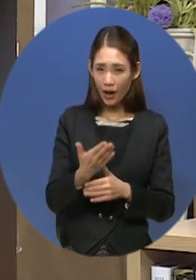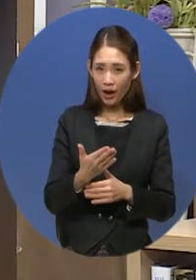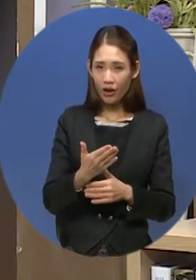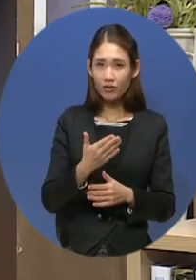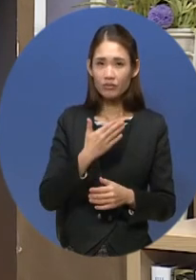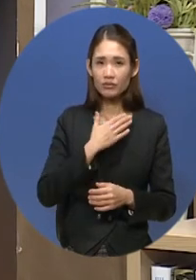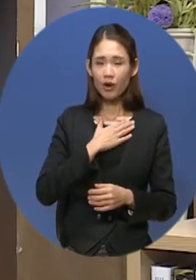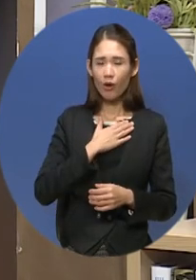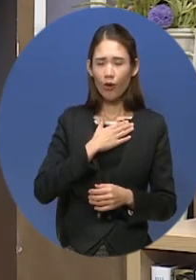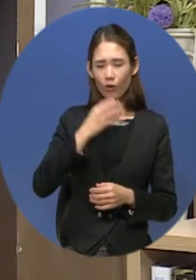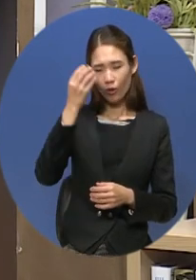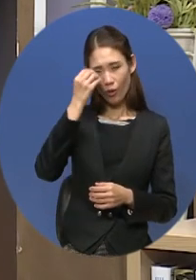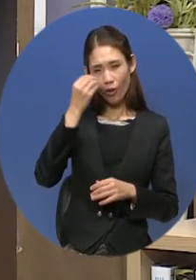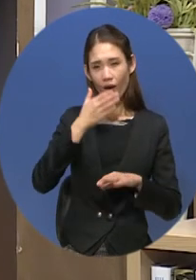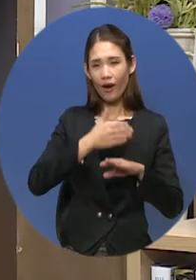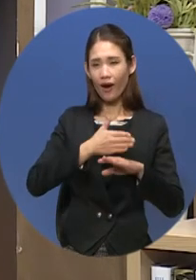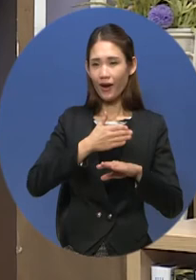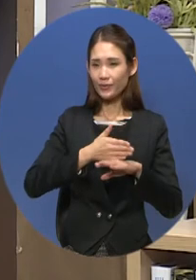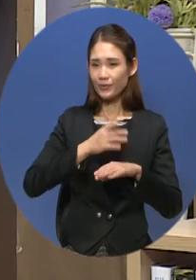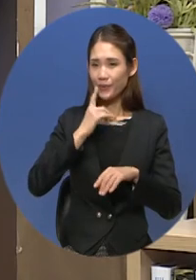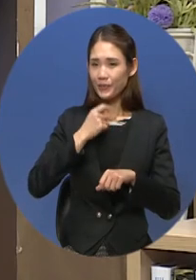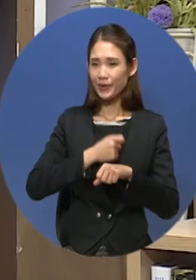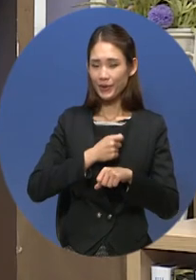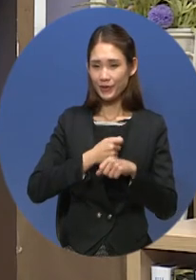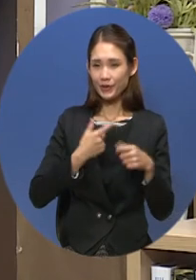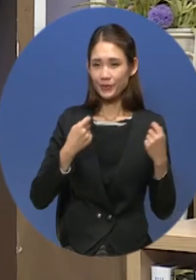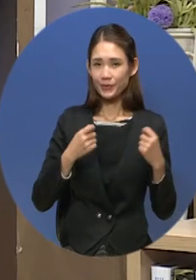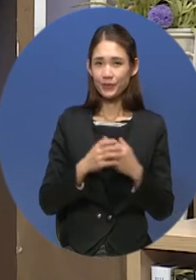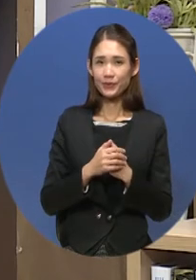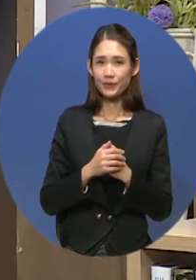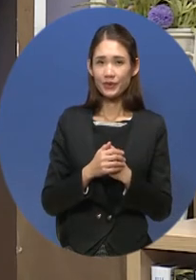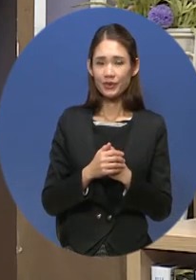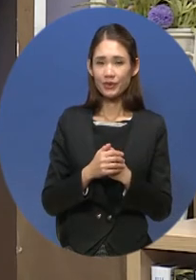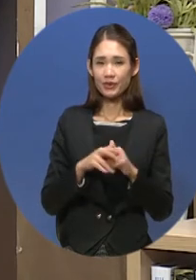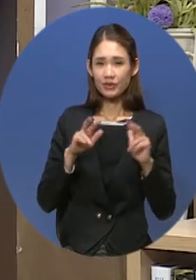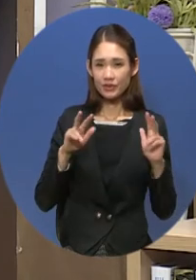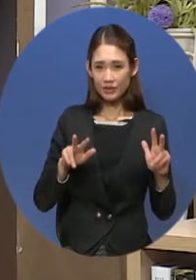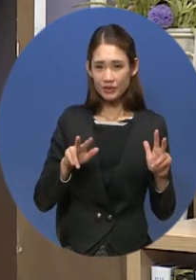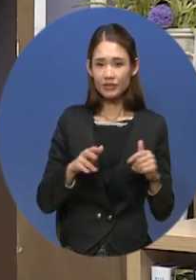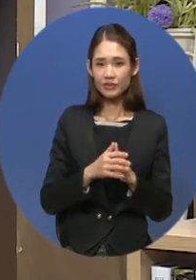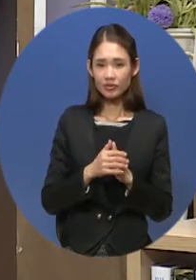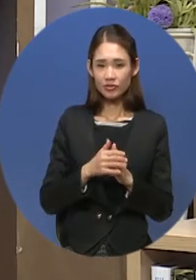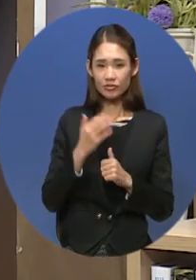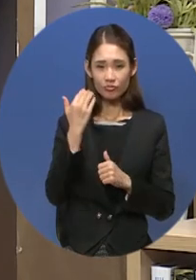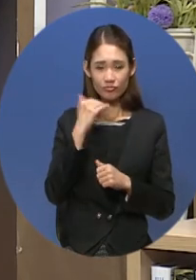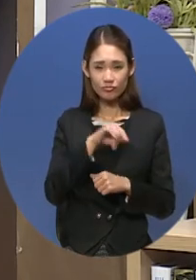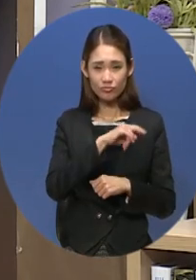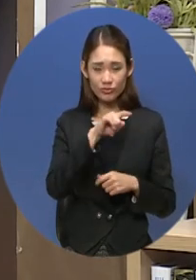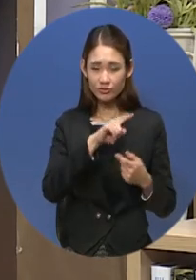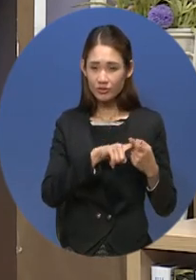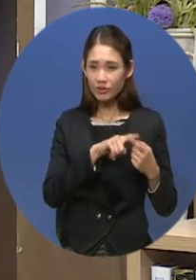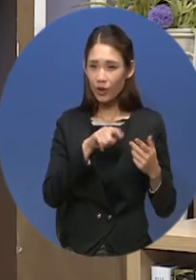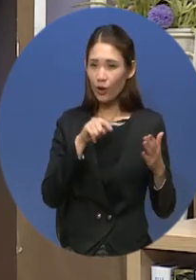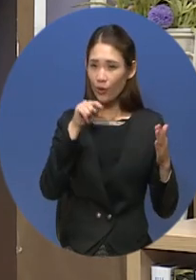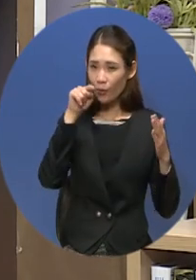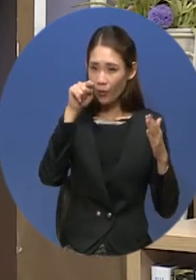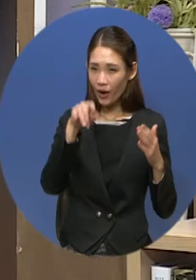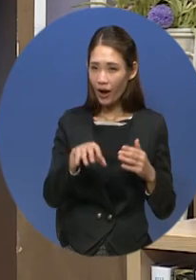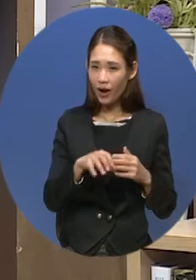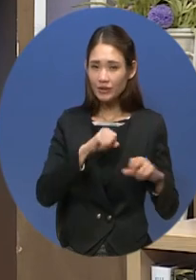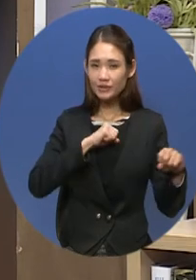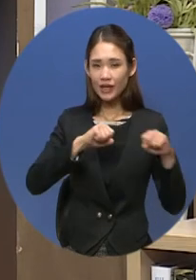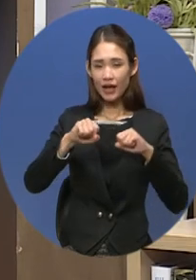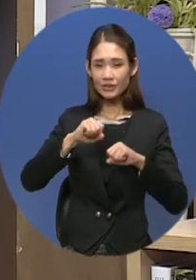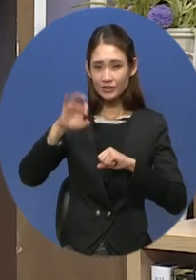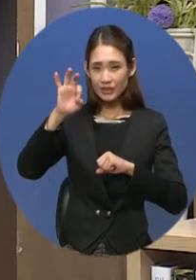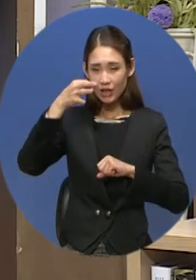엄청 감사했을 것 같은 생각이 네. 드네요. 그렇습니다. 그러면 지금 그 누구든지 가서 예술 활동을